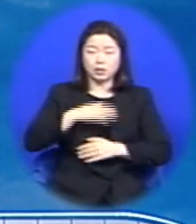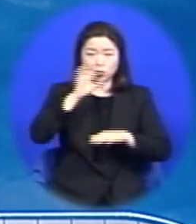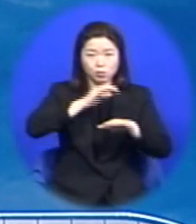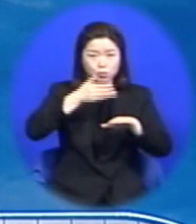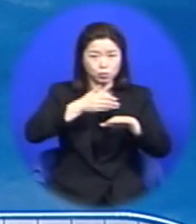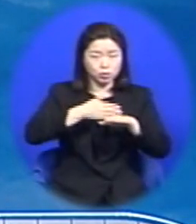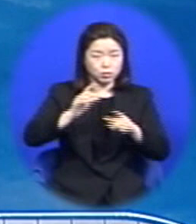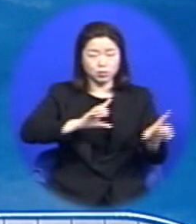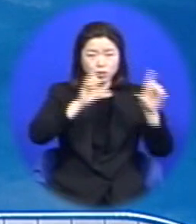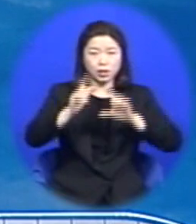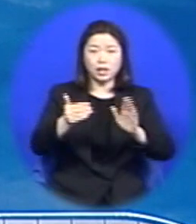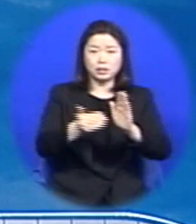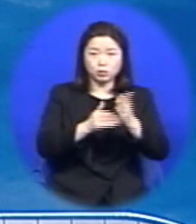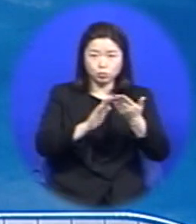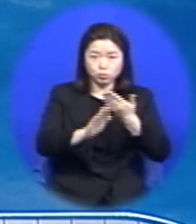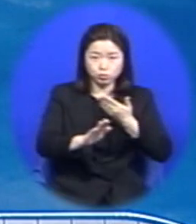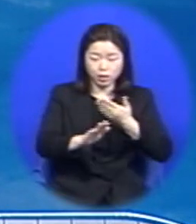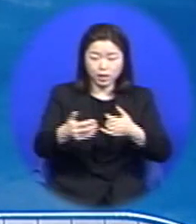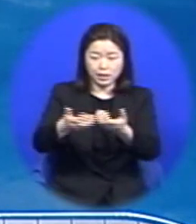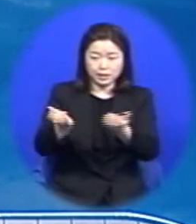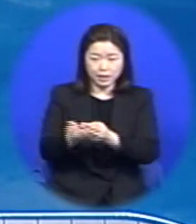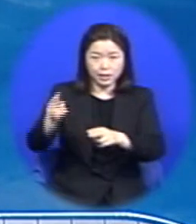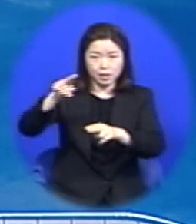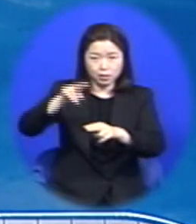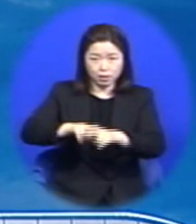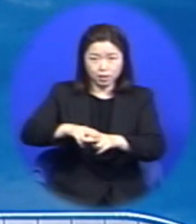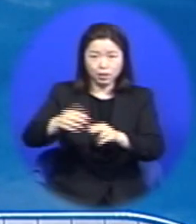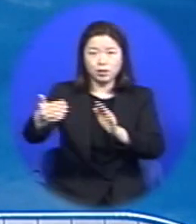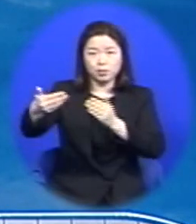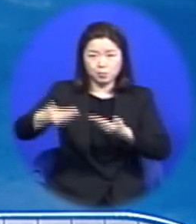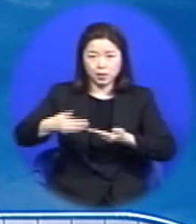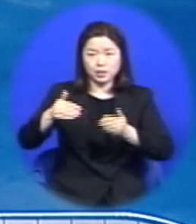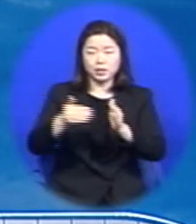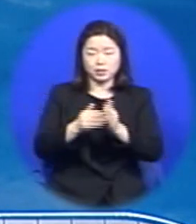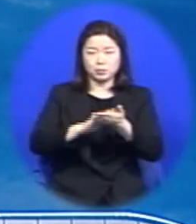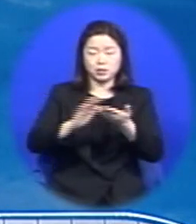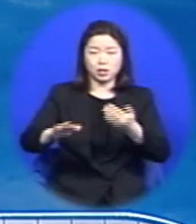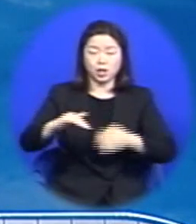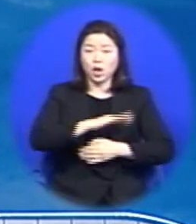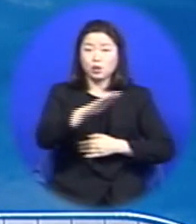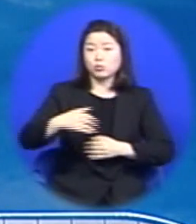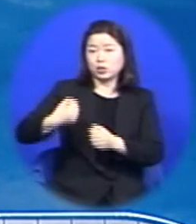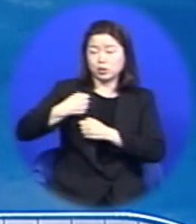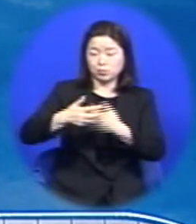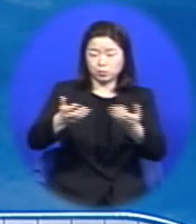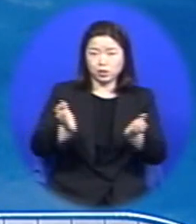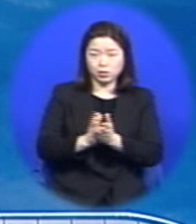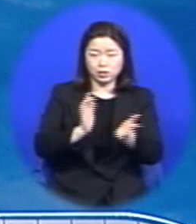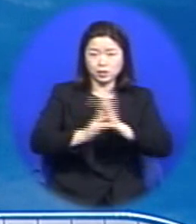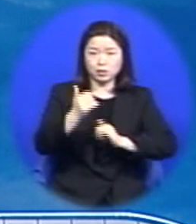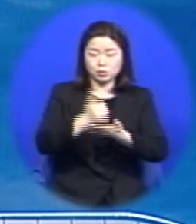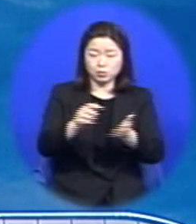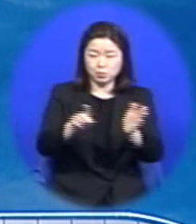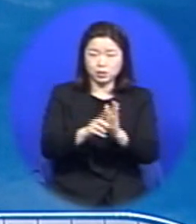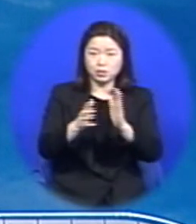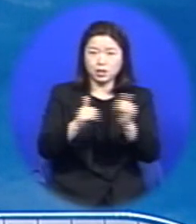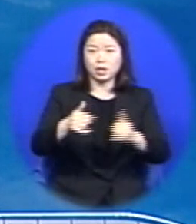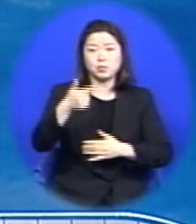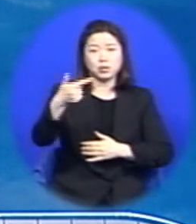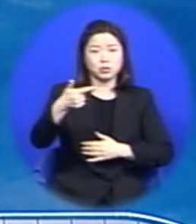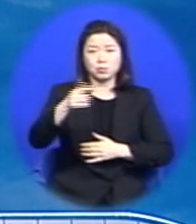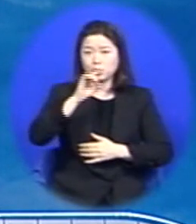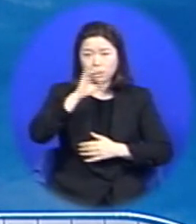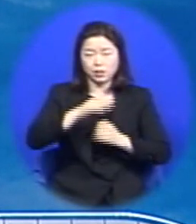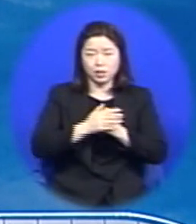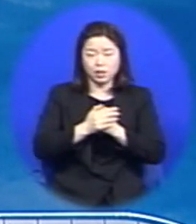훈련소 생활을 마치고 자대에 배치받았습니다. 우리 부대는 예수 믿는 사람들이 6명도 안 됩니다.